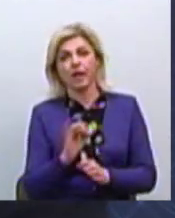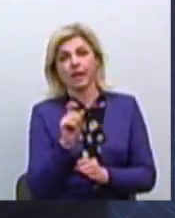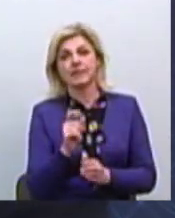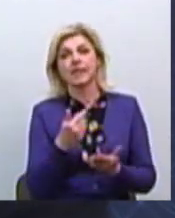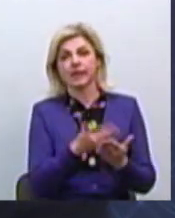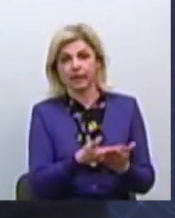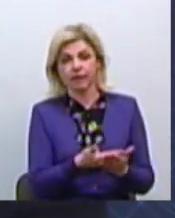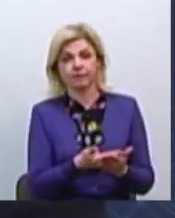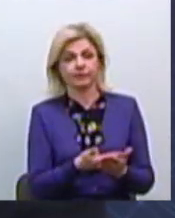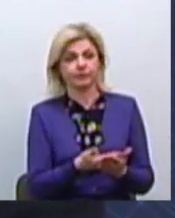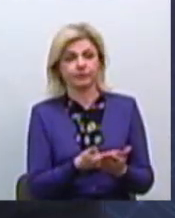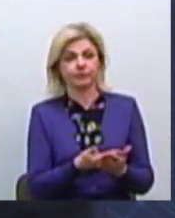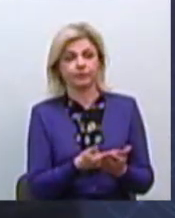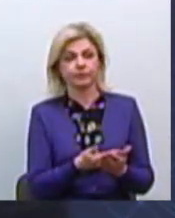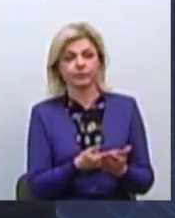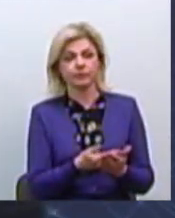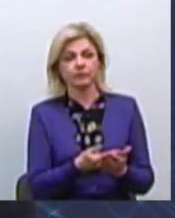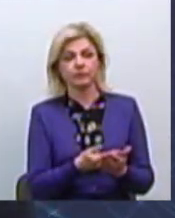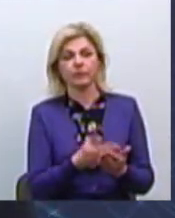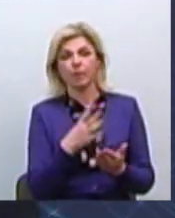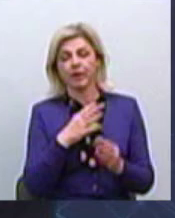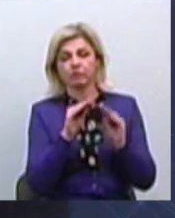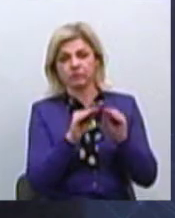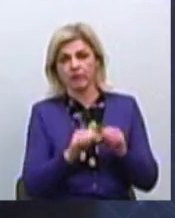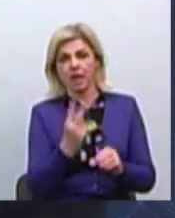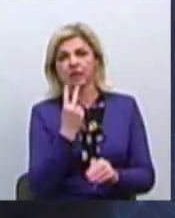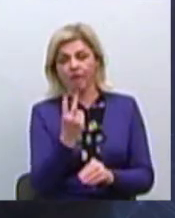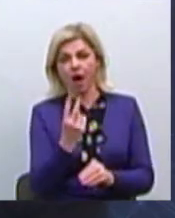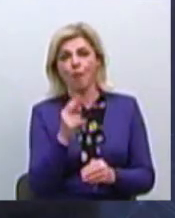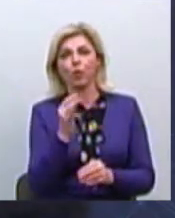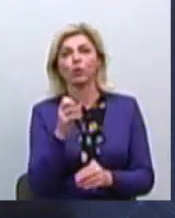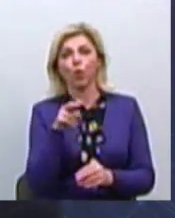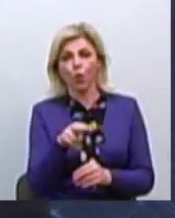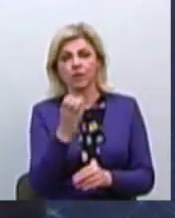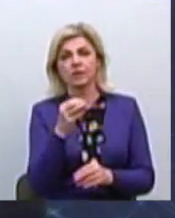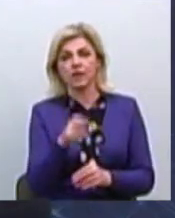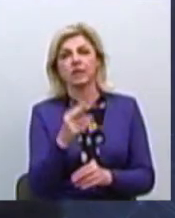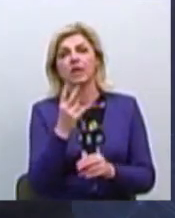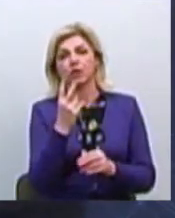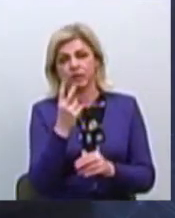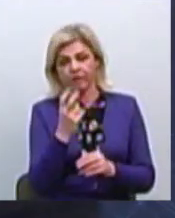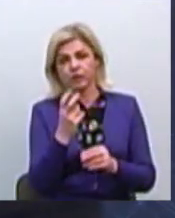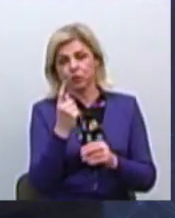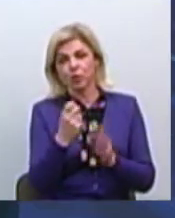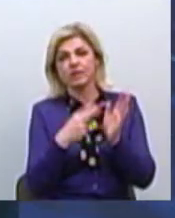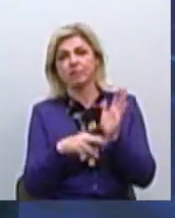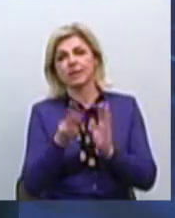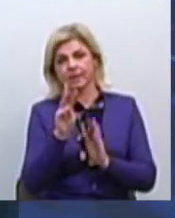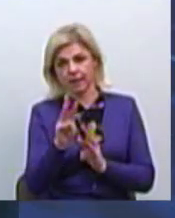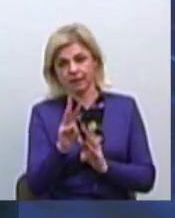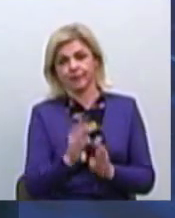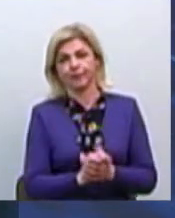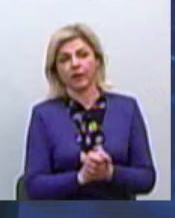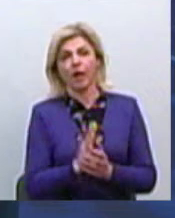з них було складено 2 адміністративних протоколи по статті 173 зі значком 3. Будь ласка, ви зазначили